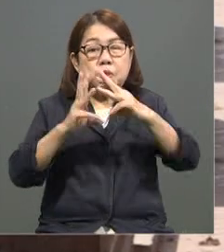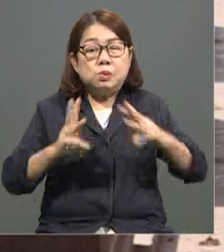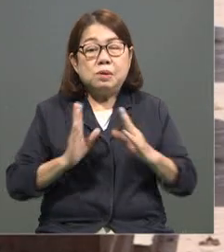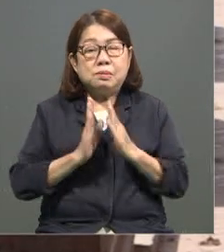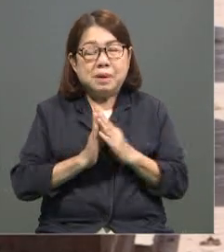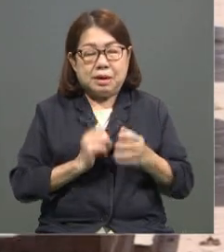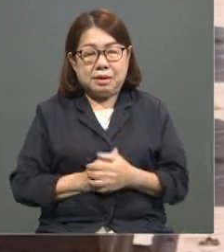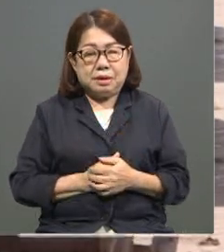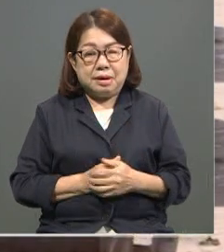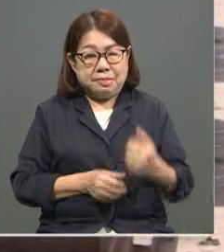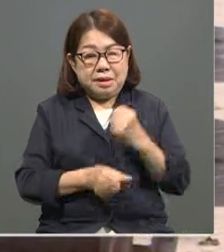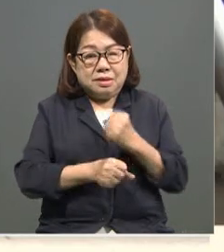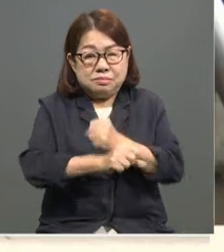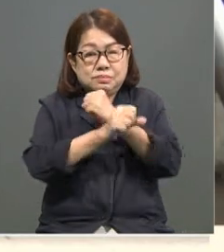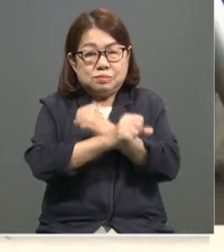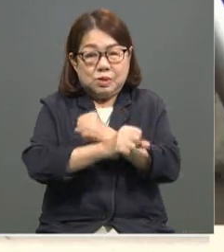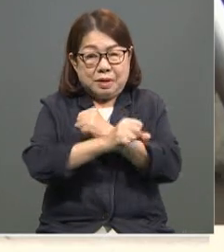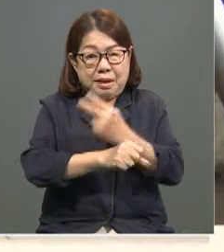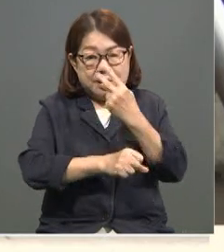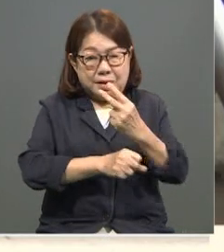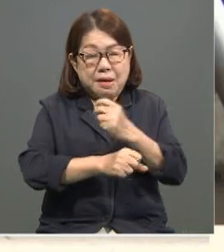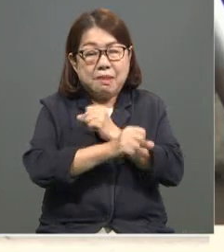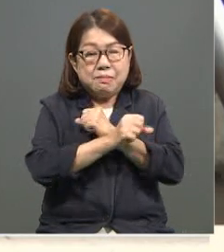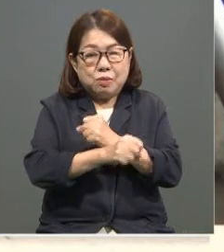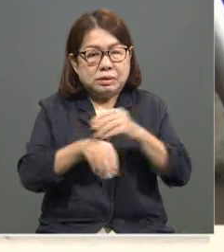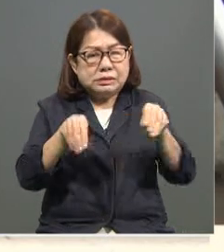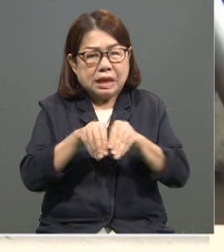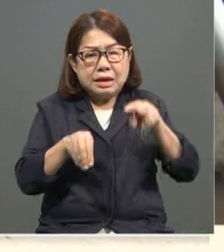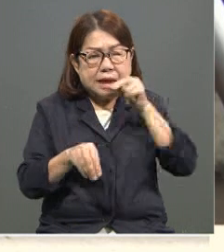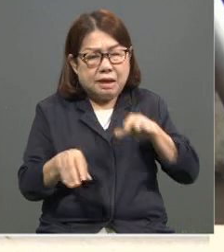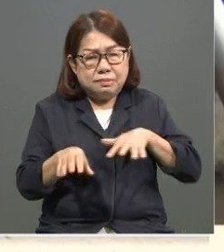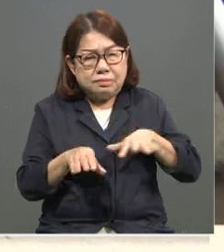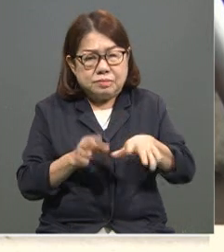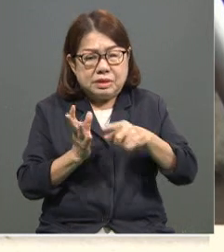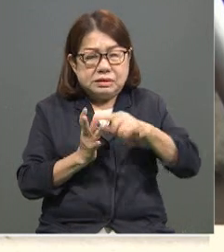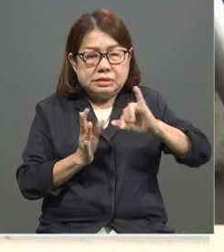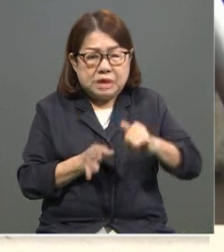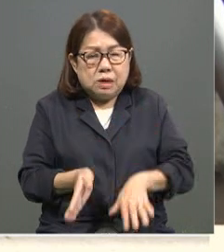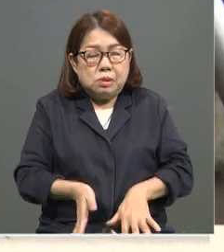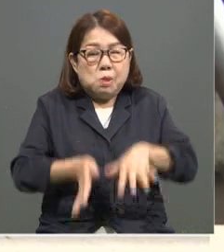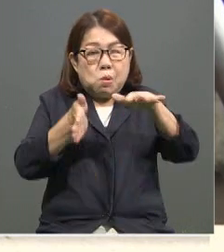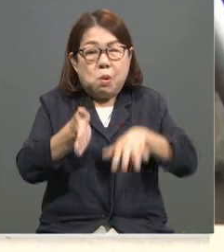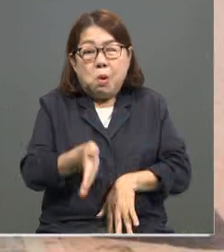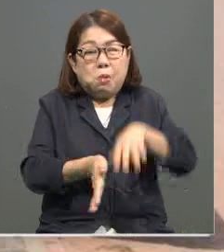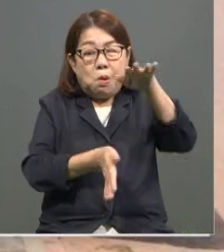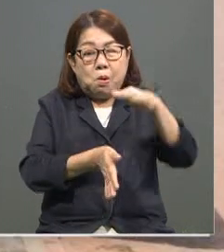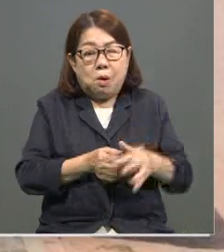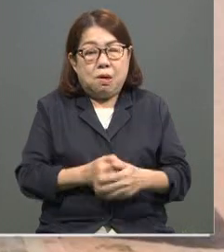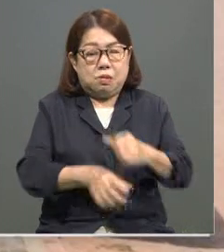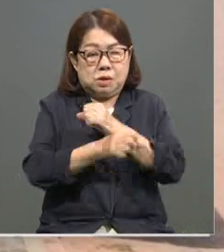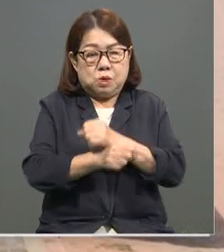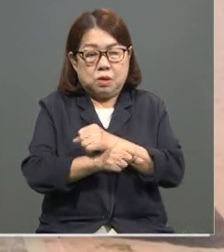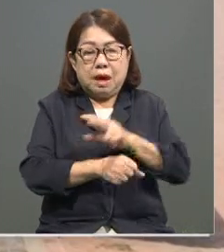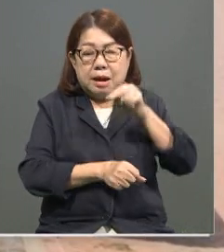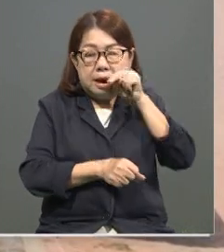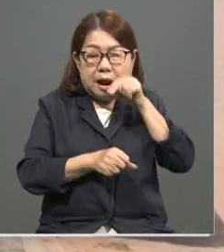แผ่นบังเกอร์ตรงบริเวณวัดที่อยู่ติดกับแม่น้ำเจ้าพระยาถูกยกขึ้นทั้งหมดแล้วนะคะเป็นแผ่นบังเกอร์ป้องกัน